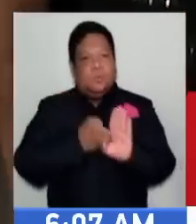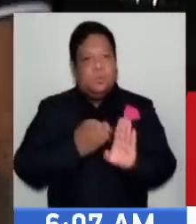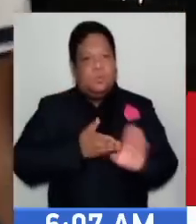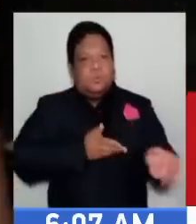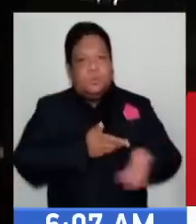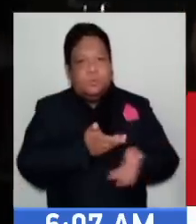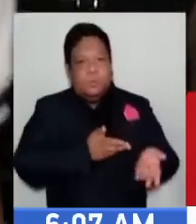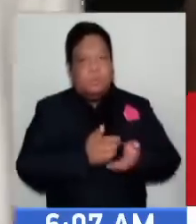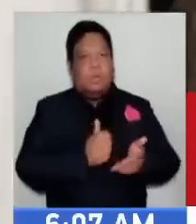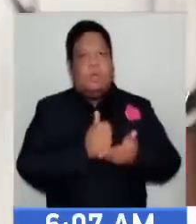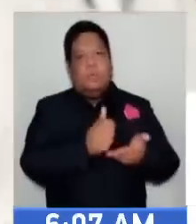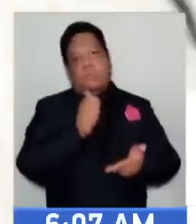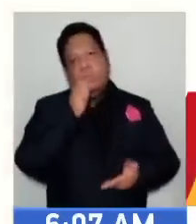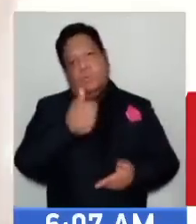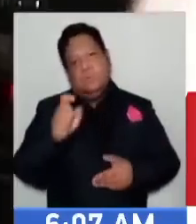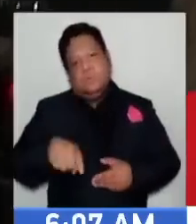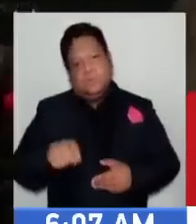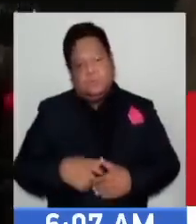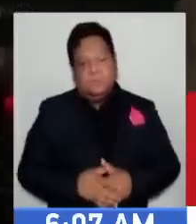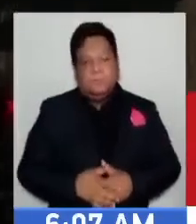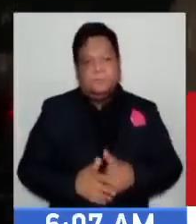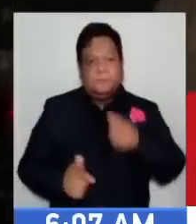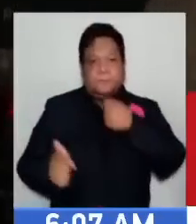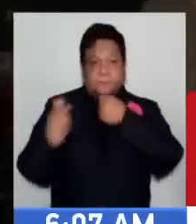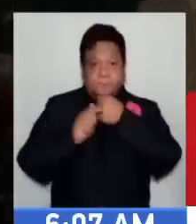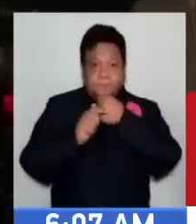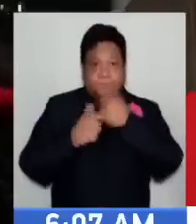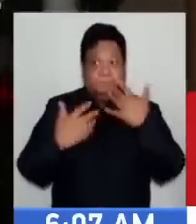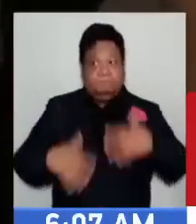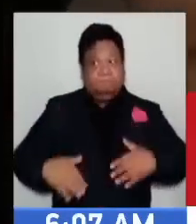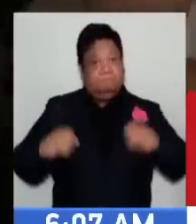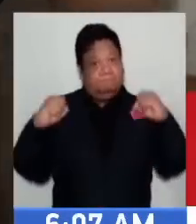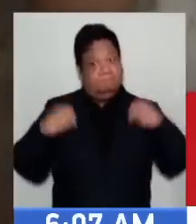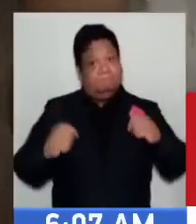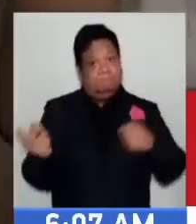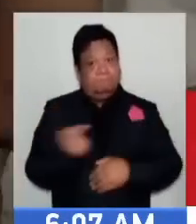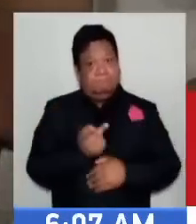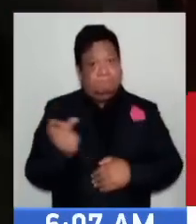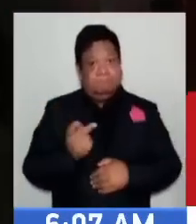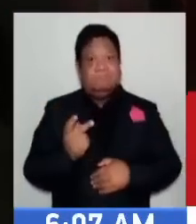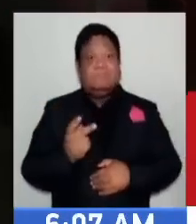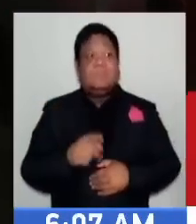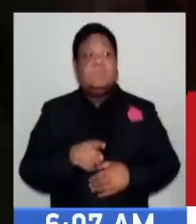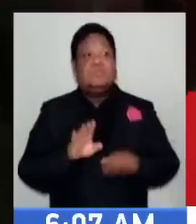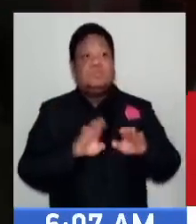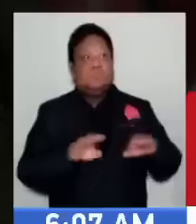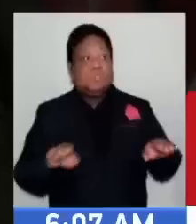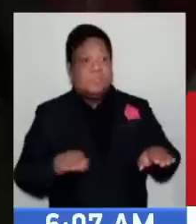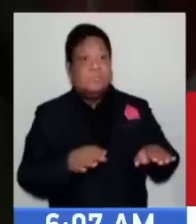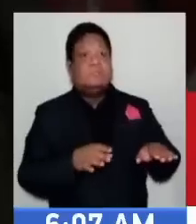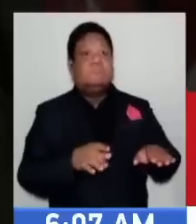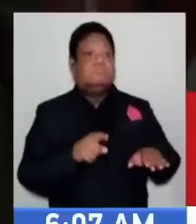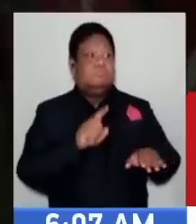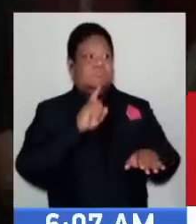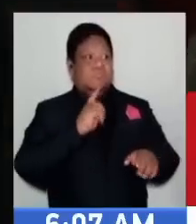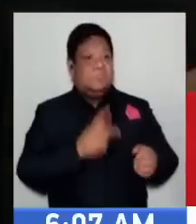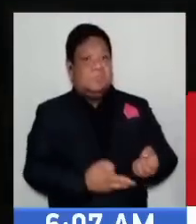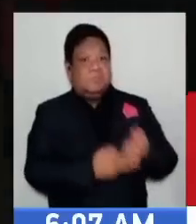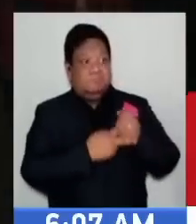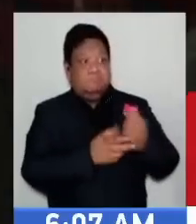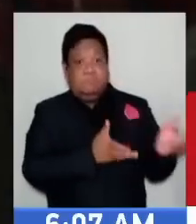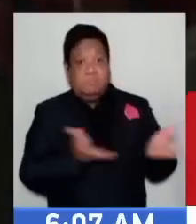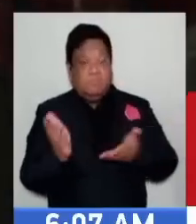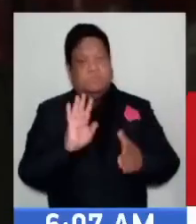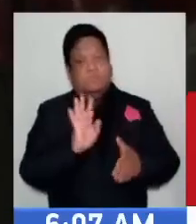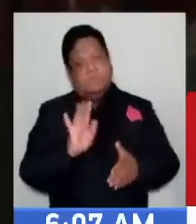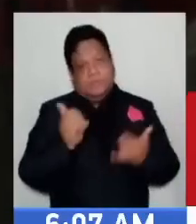Sa huli, napagkasunduan ng dalawang panig na wala munang irerescue na bata mula sa ampunan. Magkakaroon muna sila ng pulong ngayong araw sa